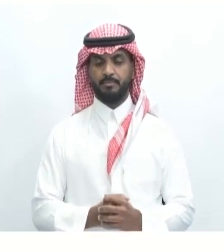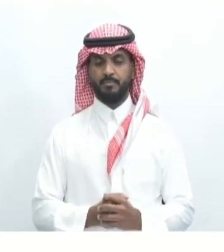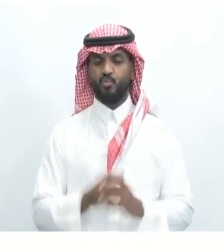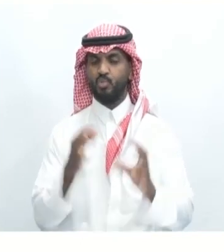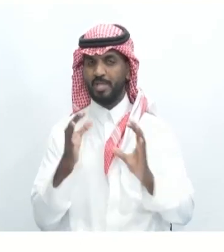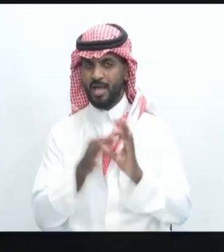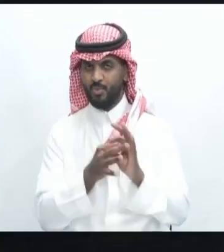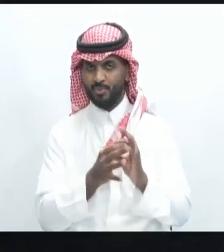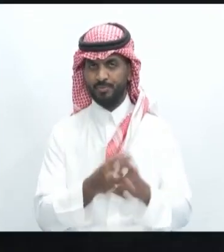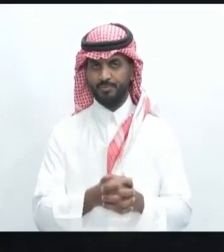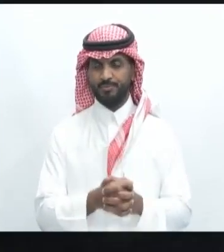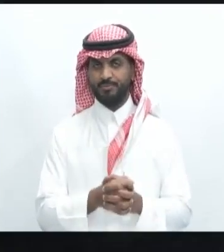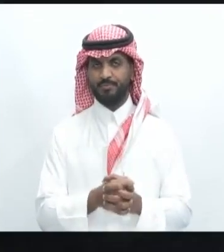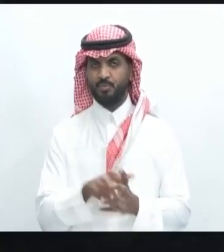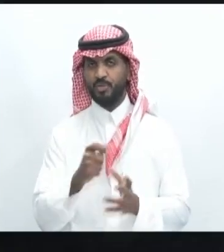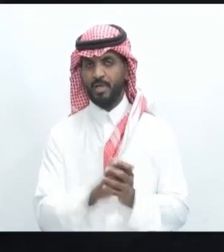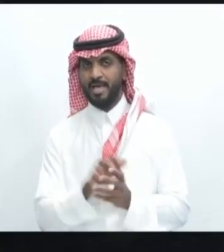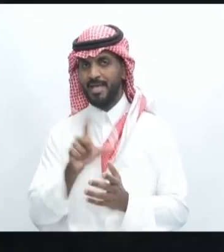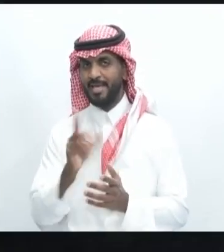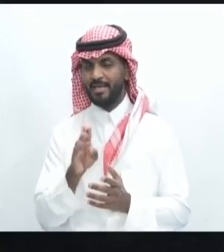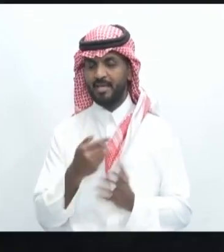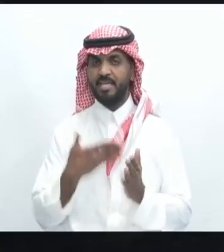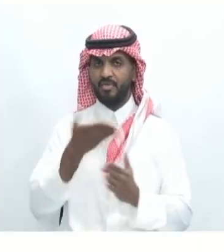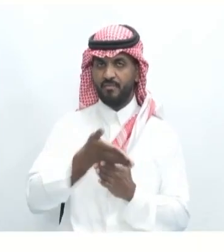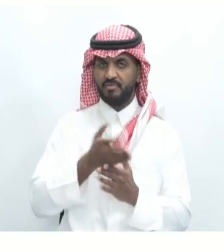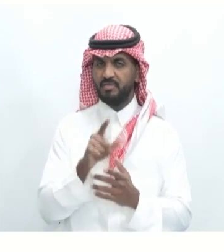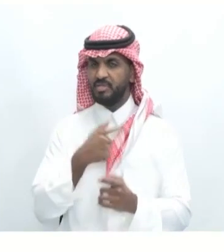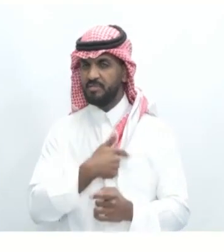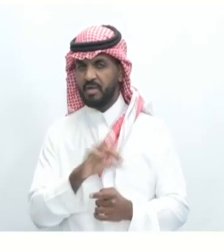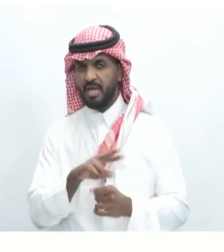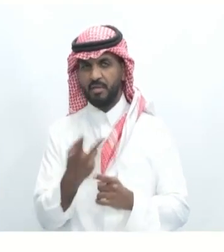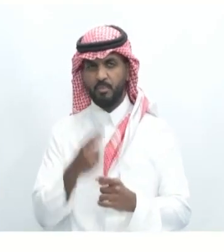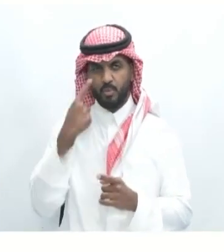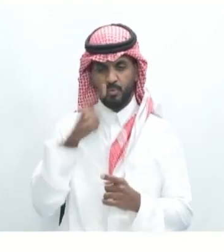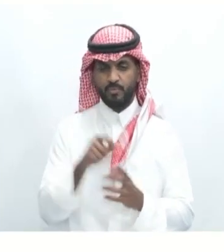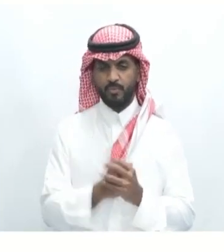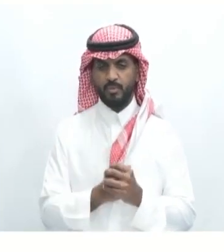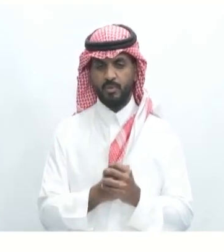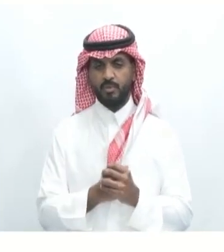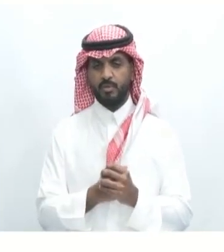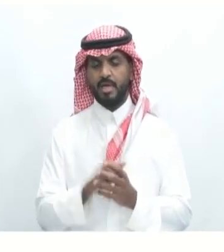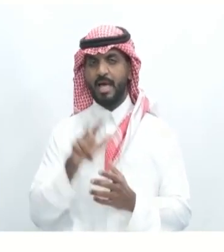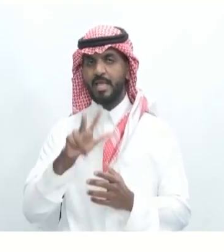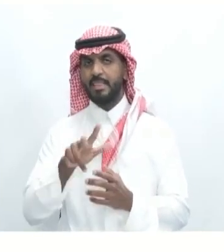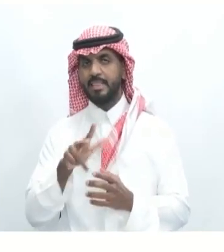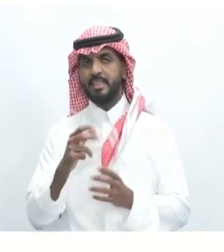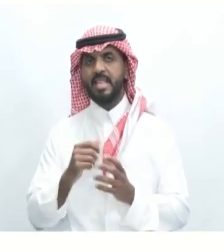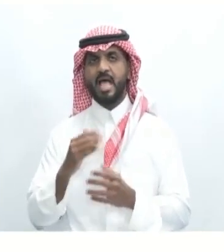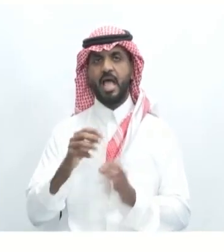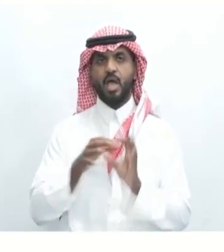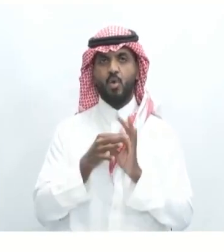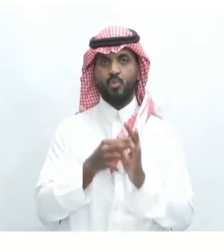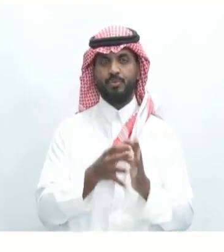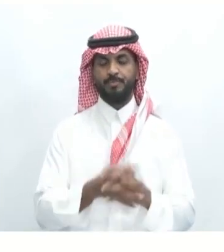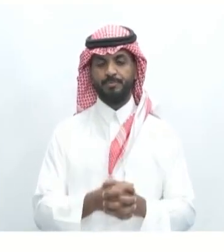تعاون هنا نكره بعد اضافه ال احسنتم التعاون فجمل التي